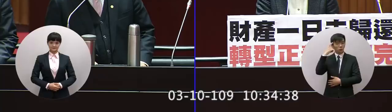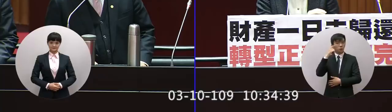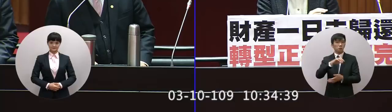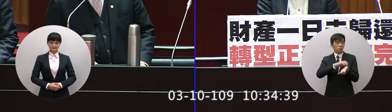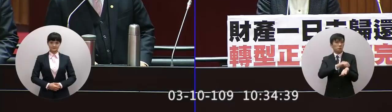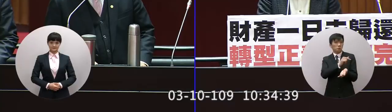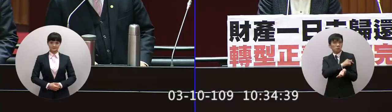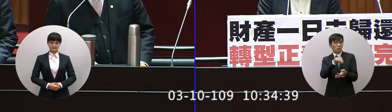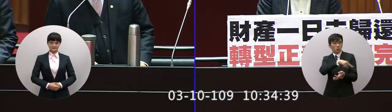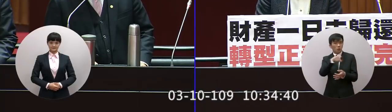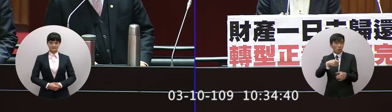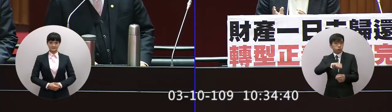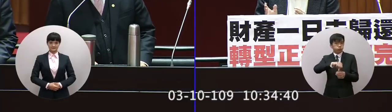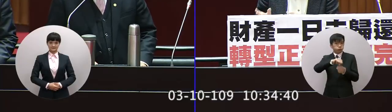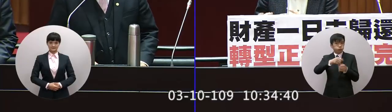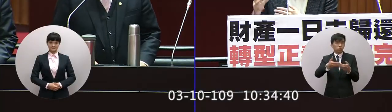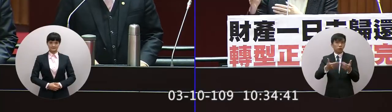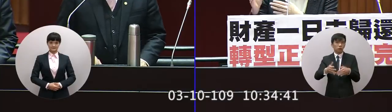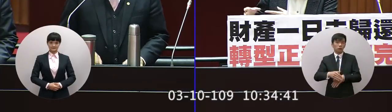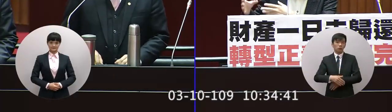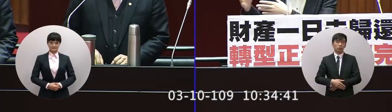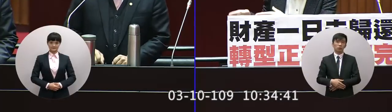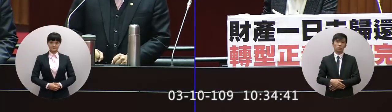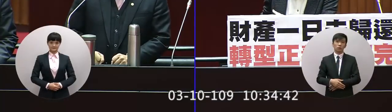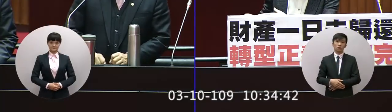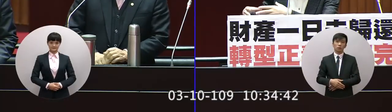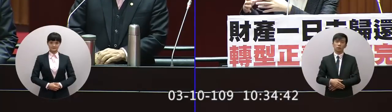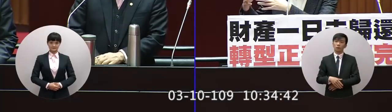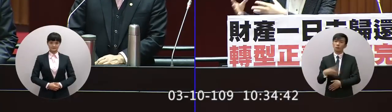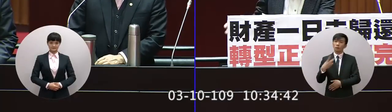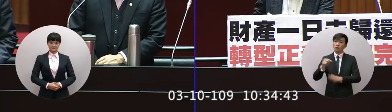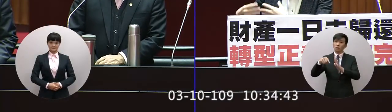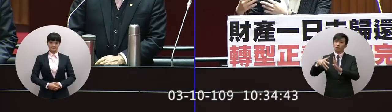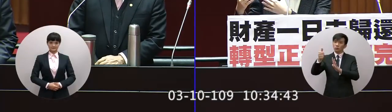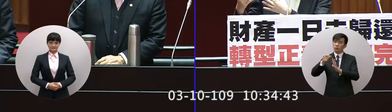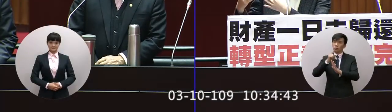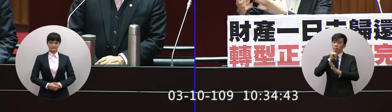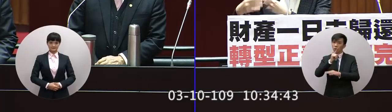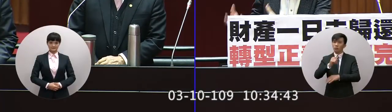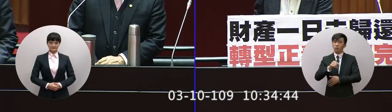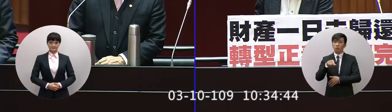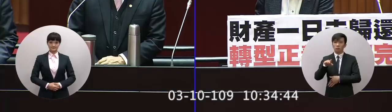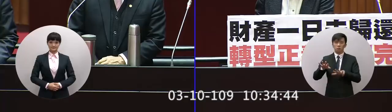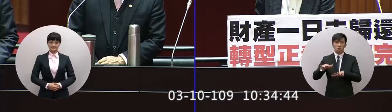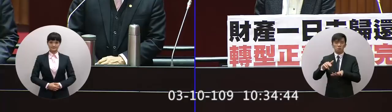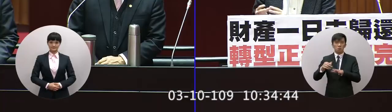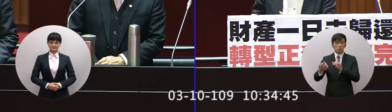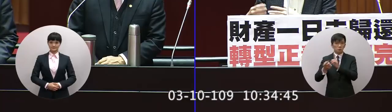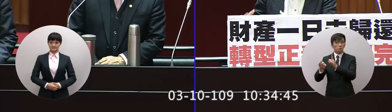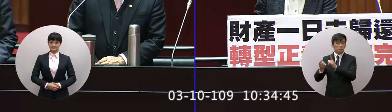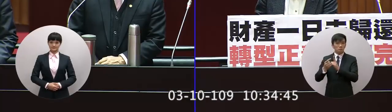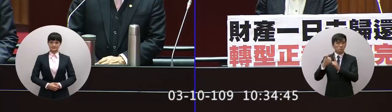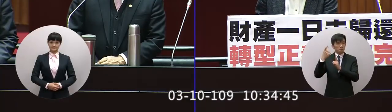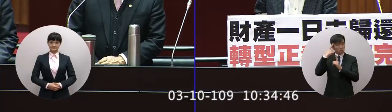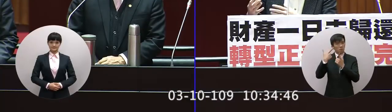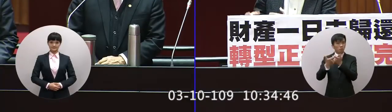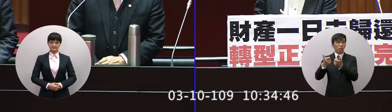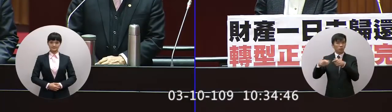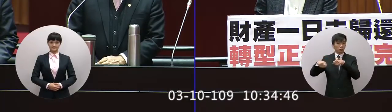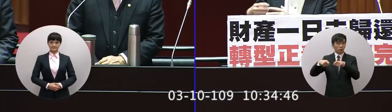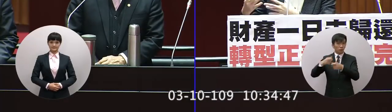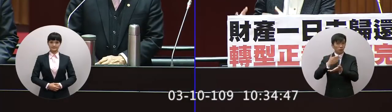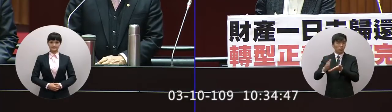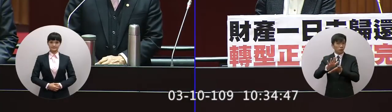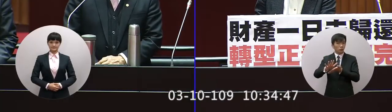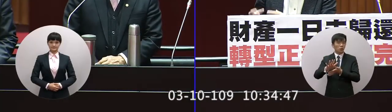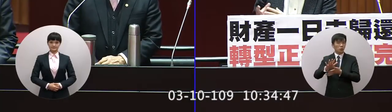状况？那第二就是说，因为刚才院长其实也有提到说一些因应 措施嘛。那我想请问的是说会